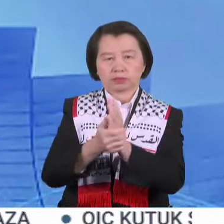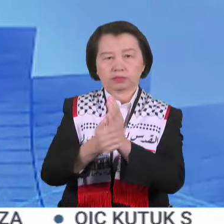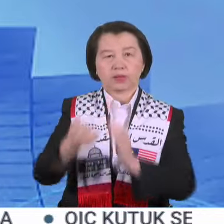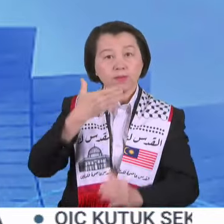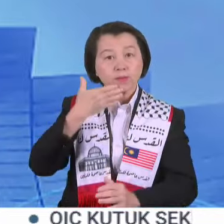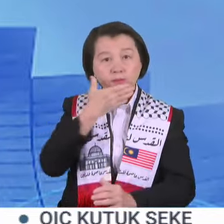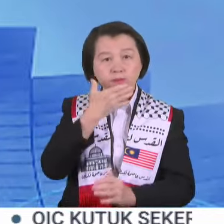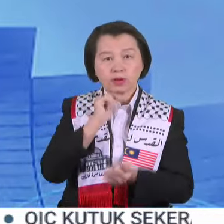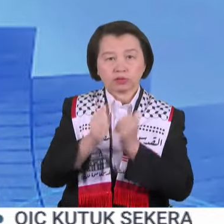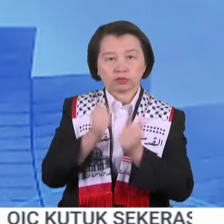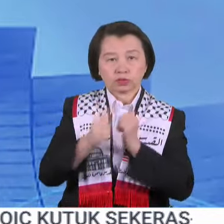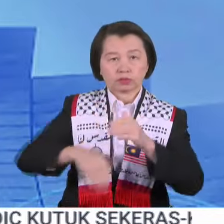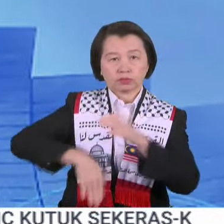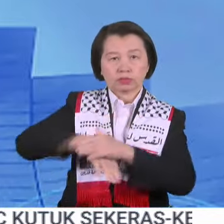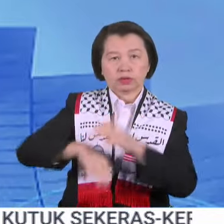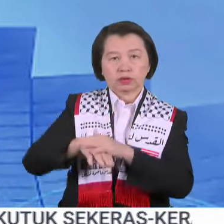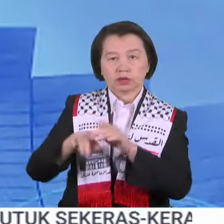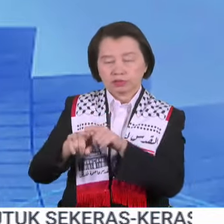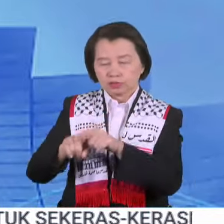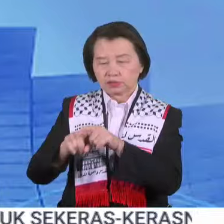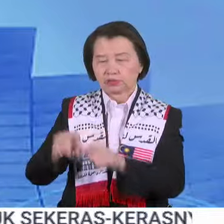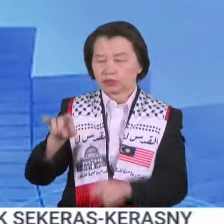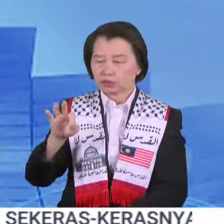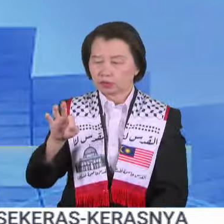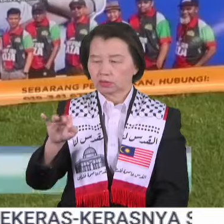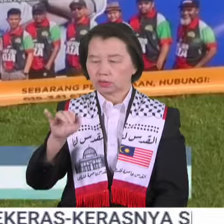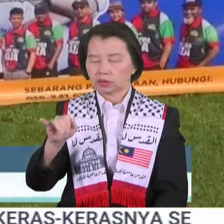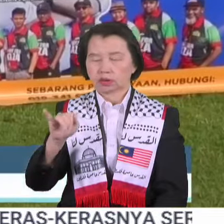bakat muda sukan bola sepak seperti Faizal Halim.